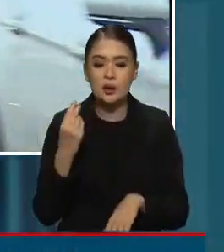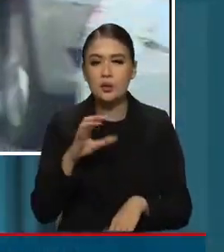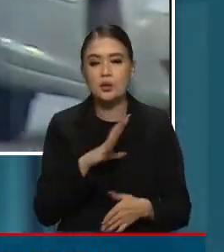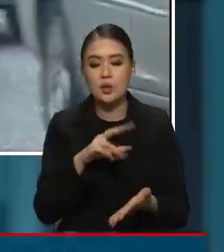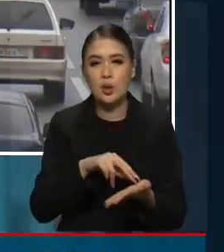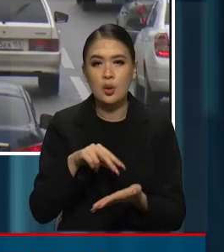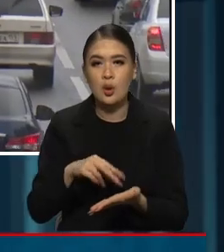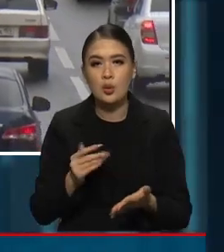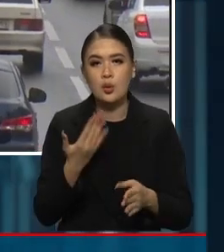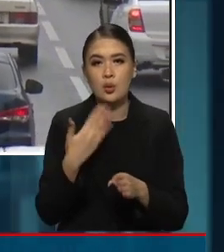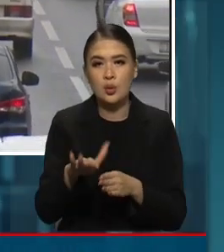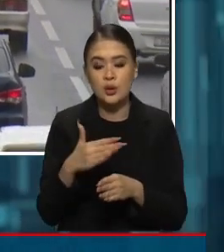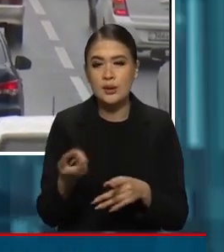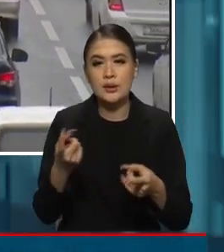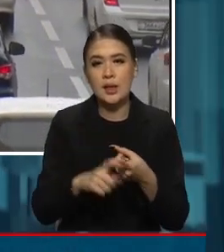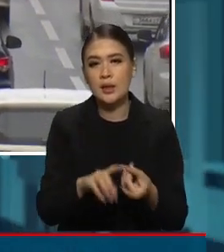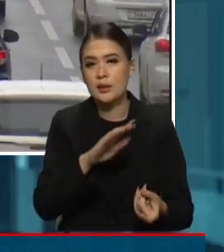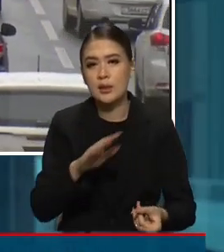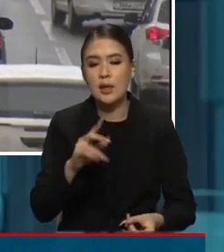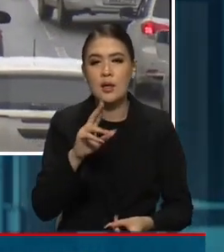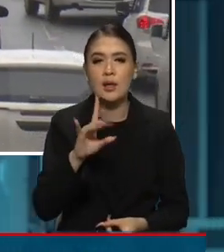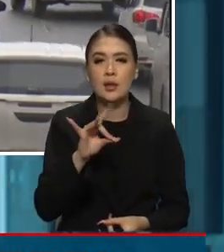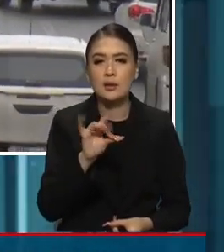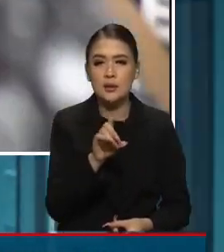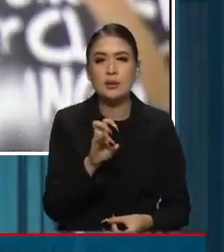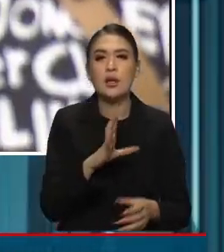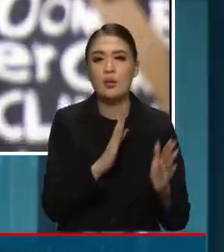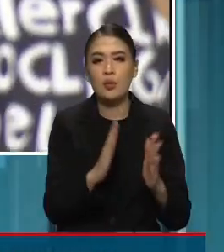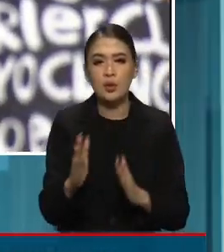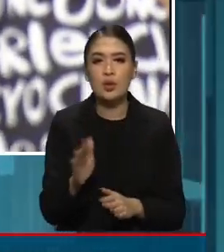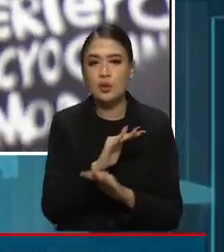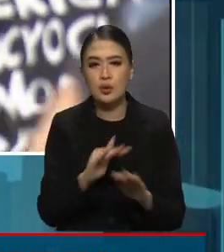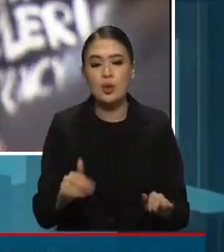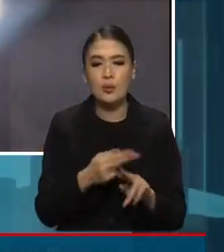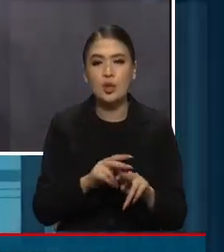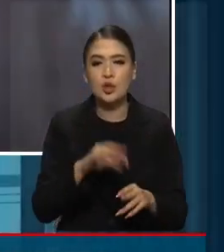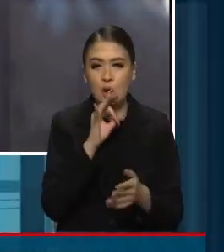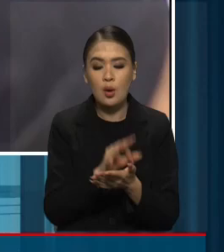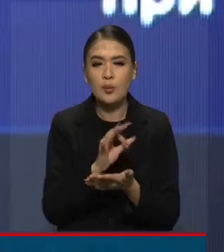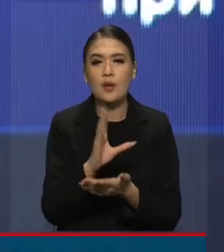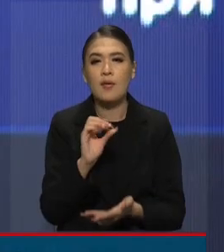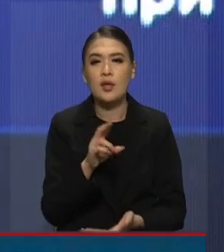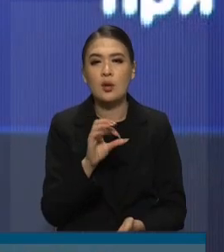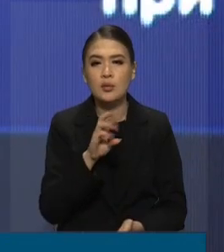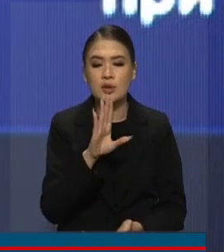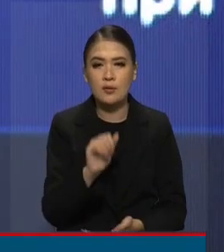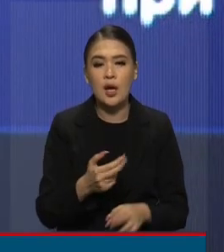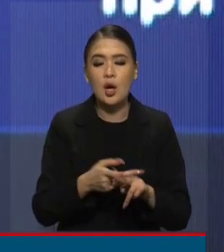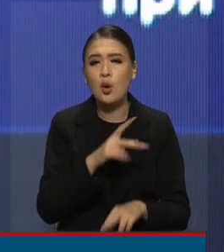төлем мерзіміндегі сәйкессіздік және кредитер мен борышты дұрыс реттемеу дейді жауапты ведомство өкілдері. Көп